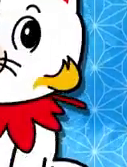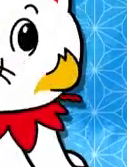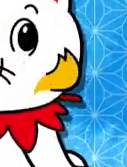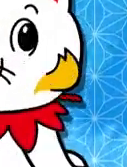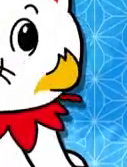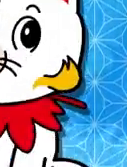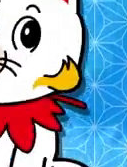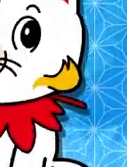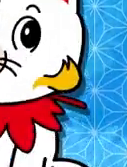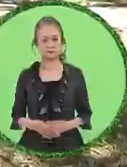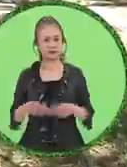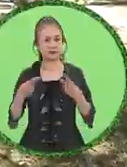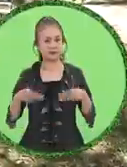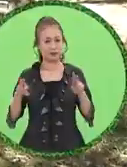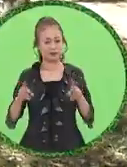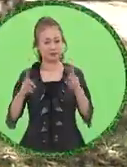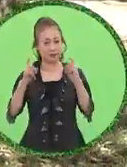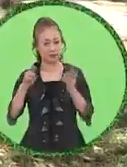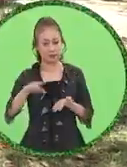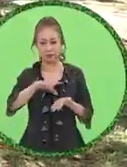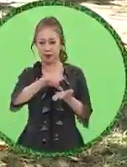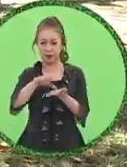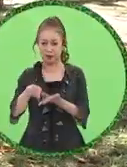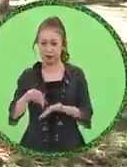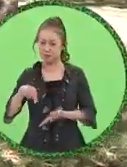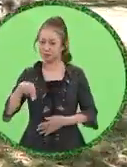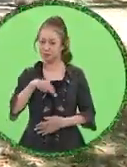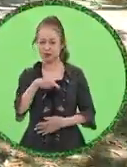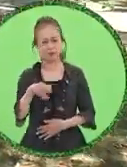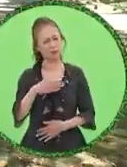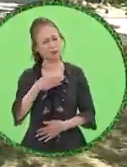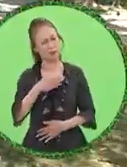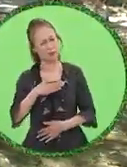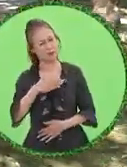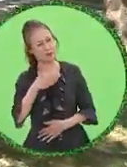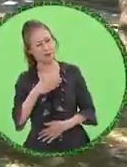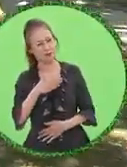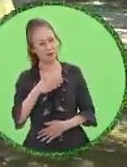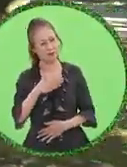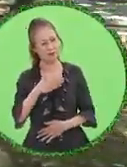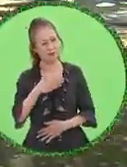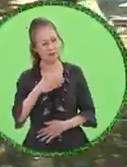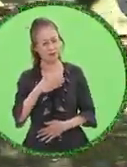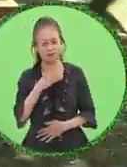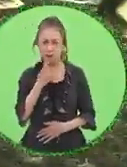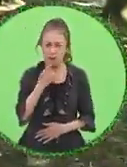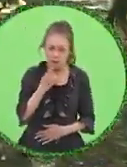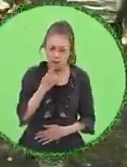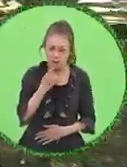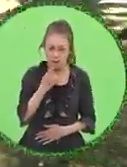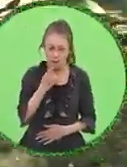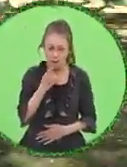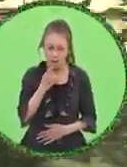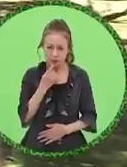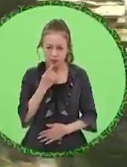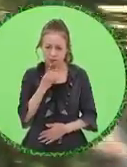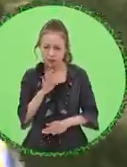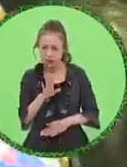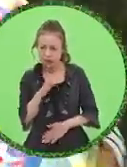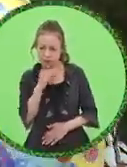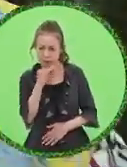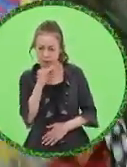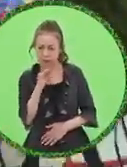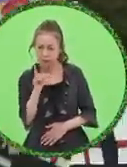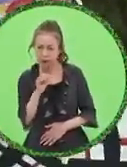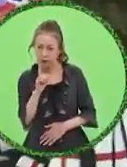一新。 いやー、広島城の周りは散歩もいいな。あれ、え、ち